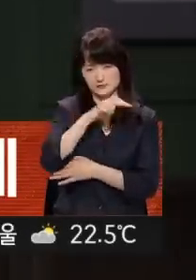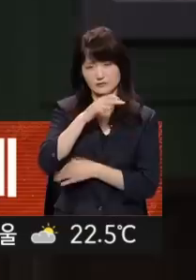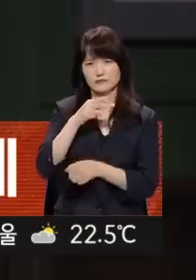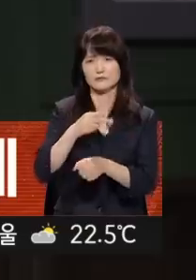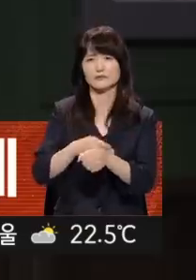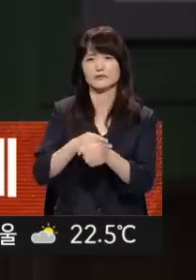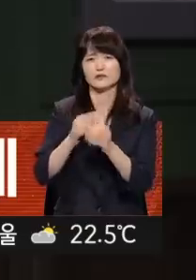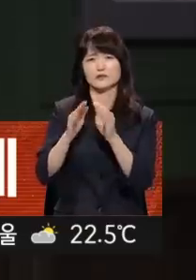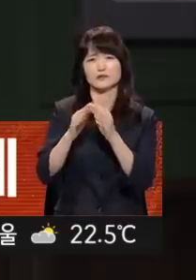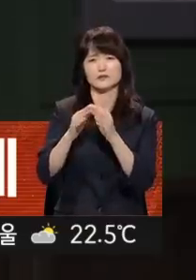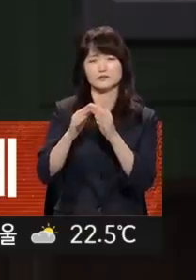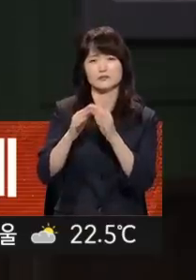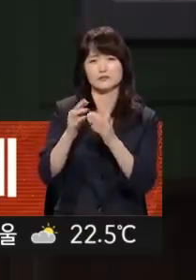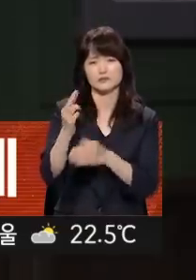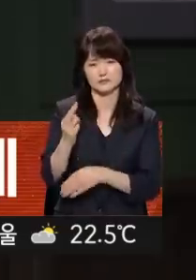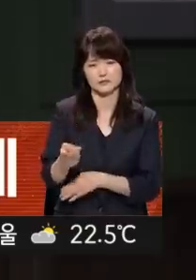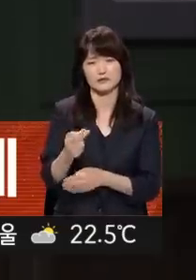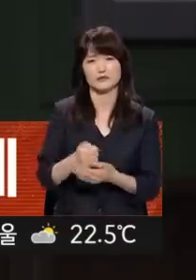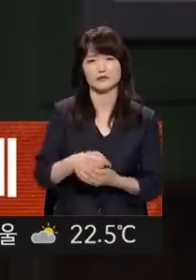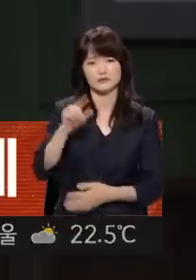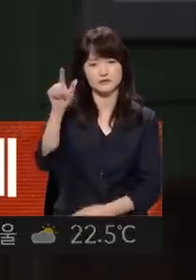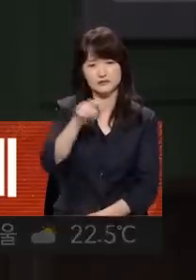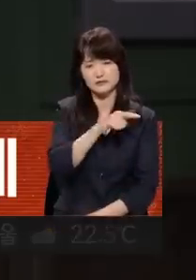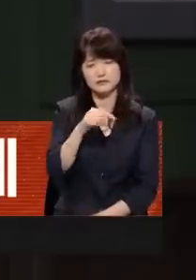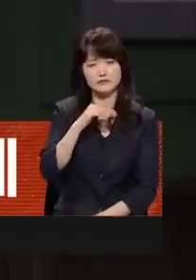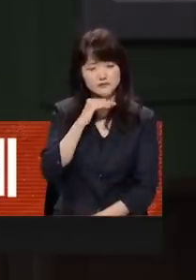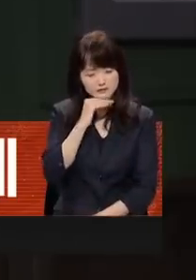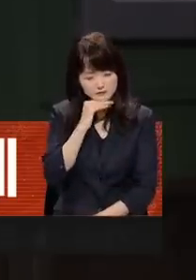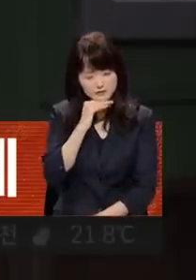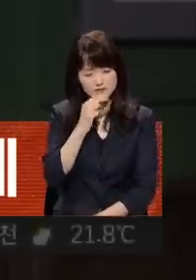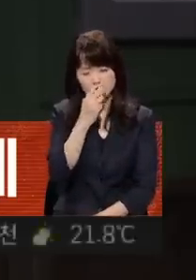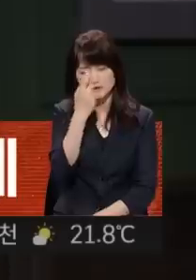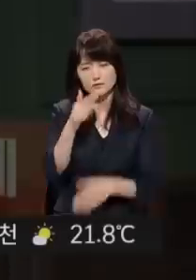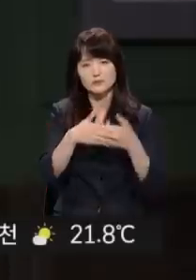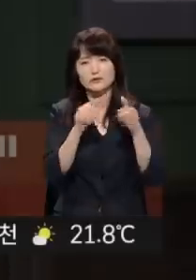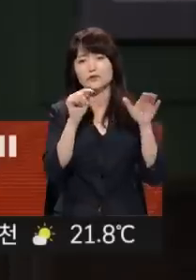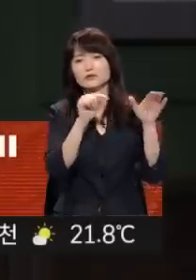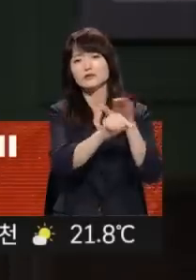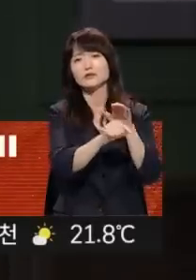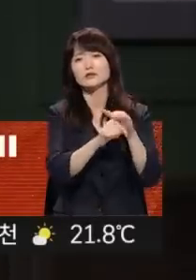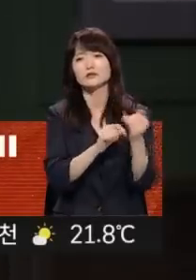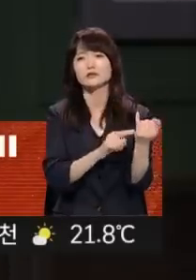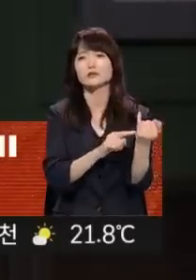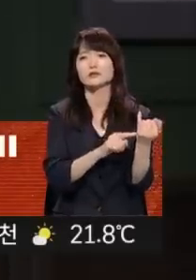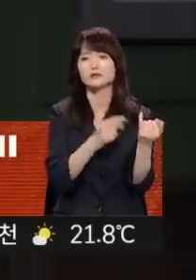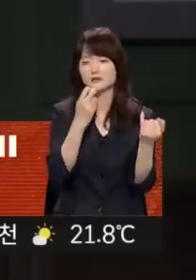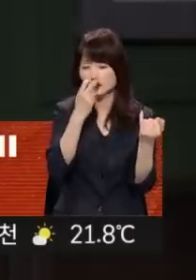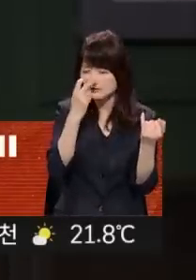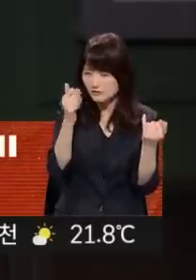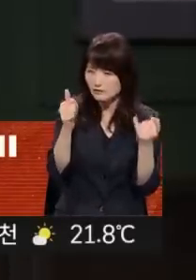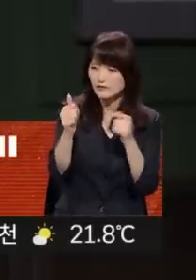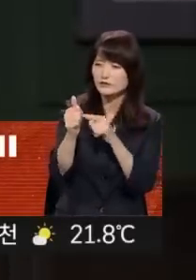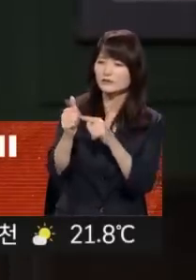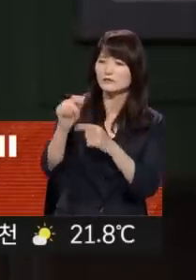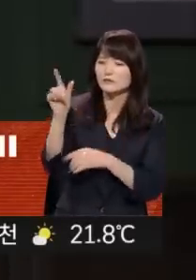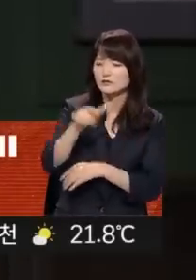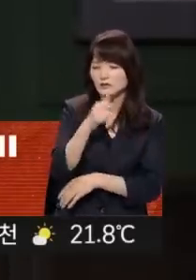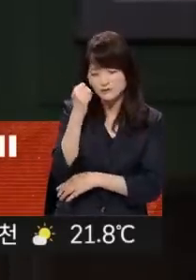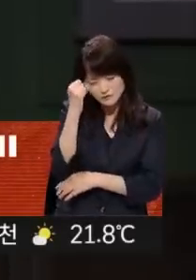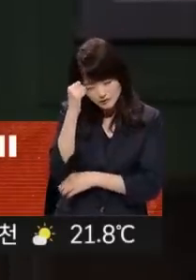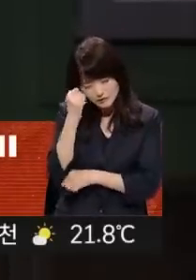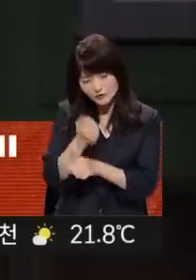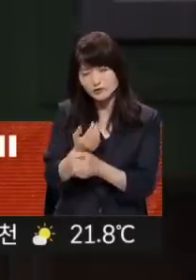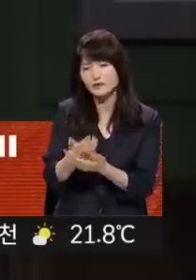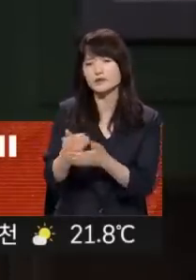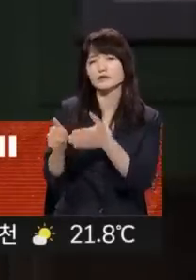비웠던 겁니다 그래서 하루 종일 기다리다가 지쳐서 경비실로 갔는데 경비실로 가서이 아이가 경비원한테 하루만 재워달라고